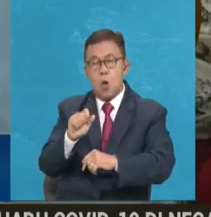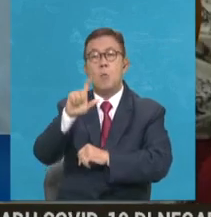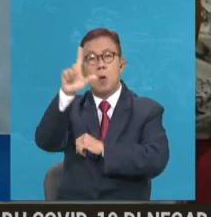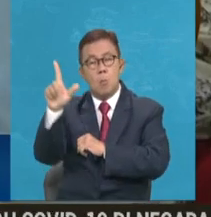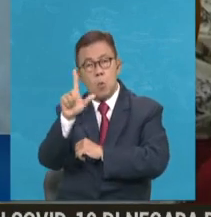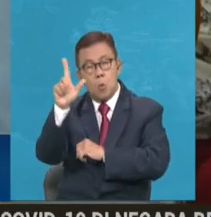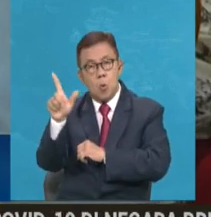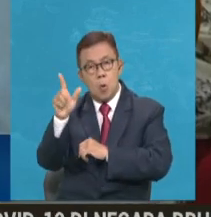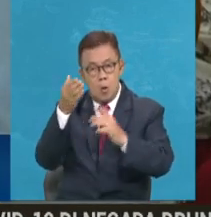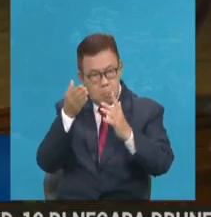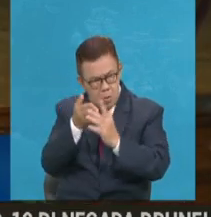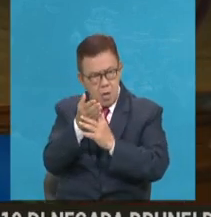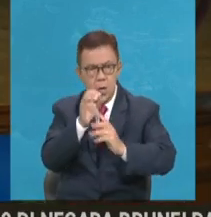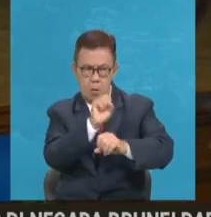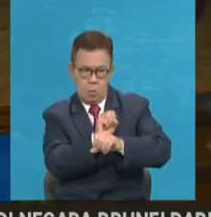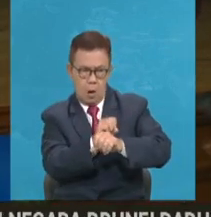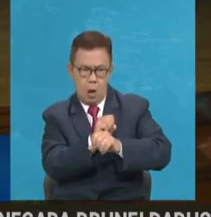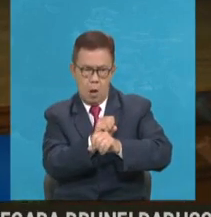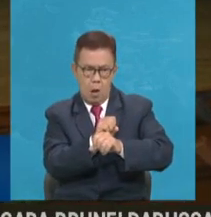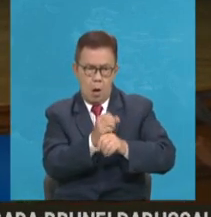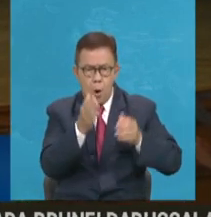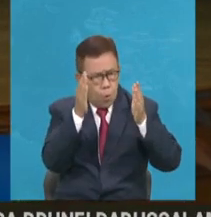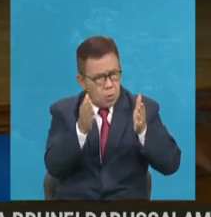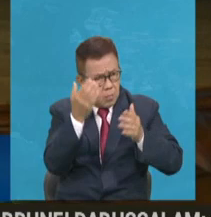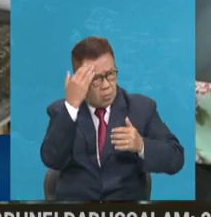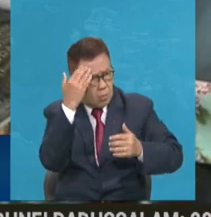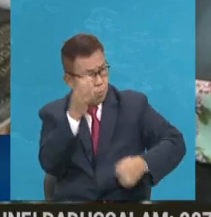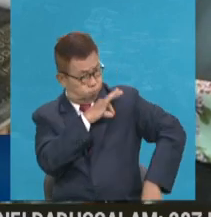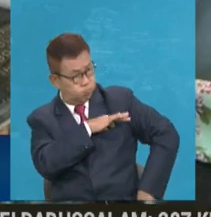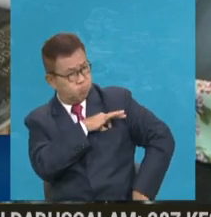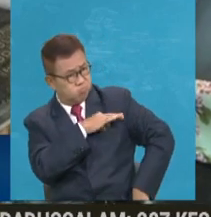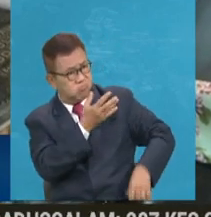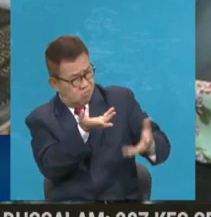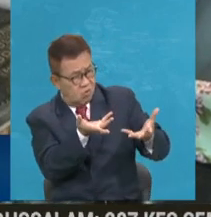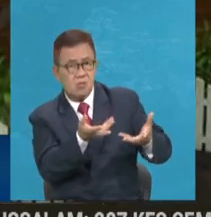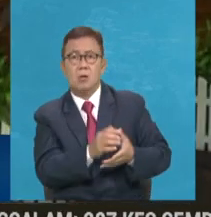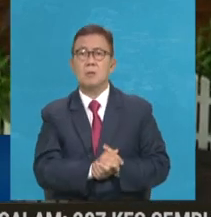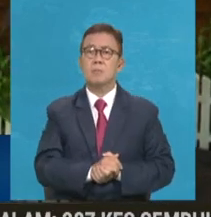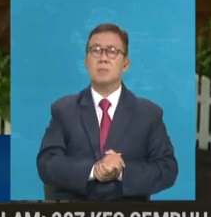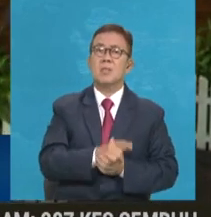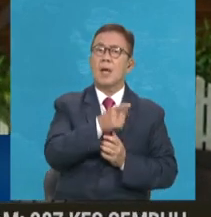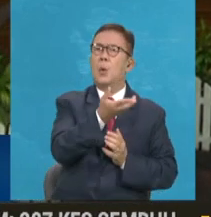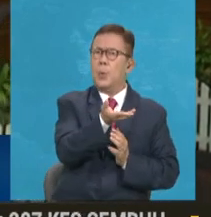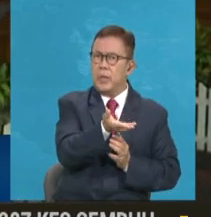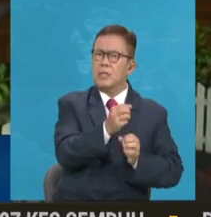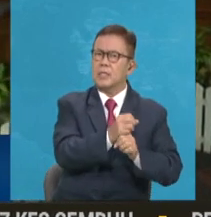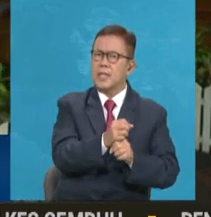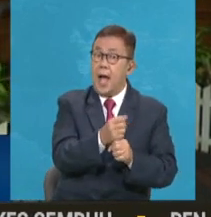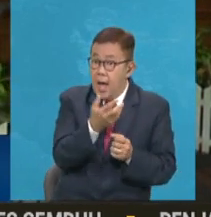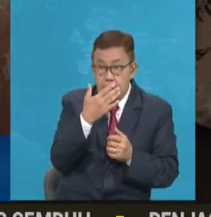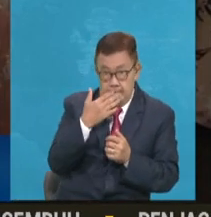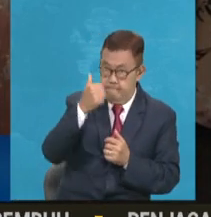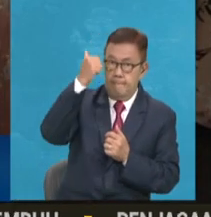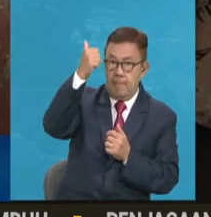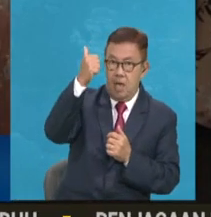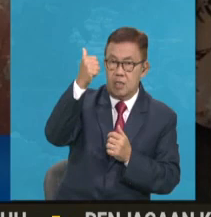melalui program itu para peserta memperoleh banyak manfaat dan pengetahuan mengenai proses-proses kreatif penciptaan